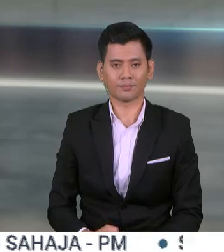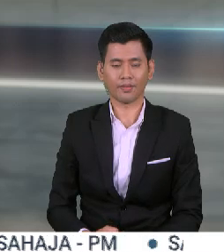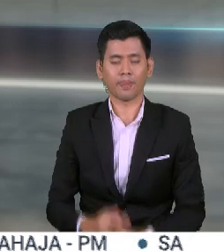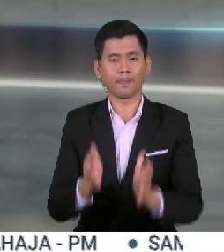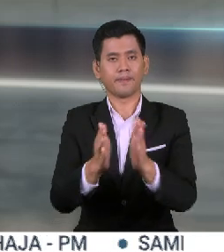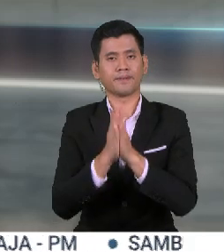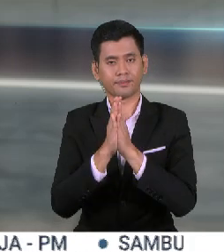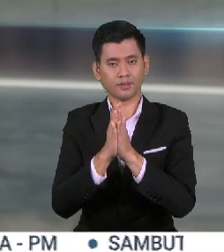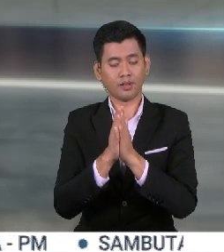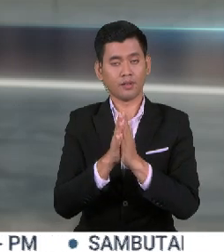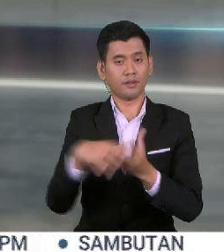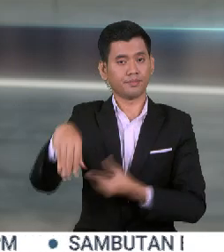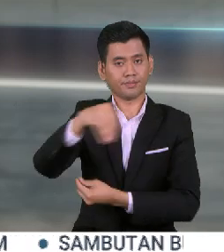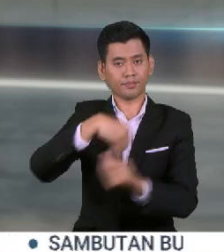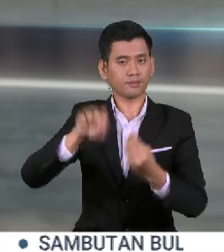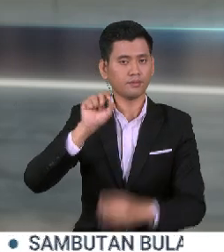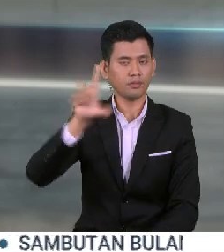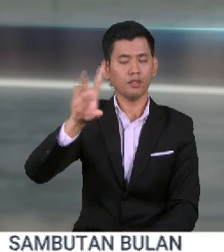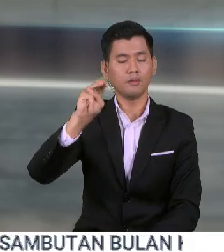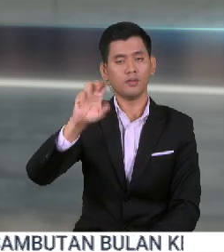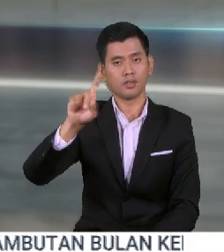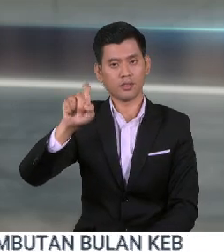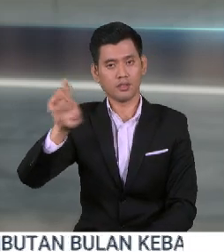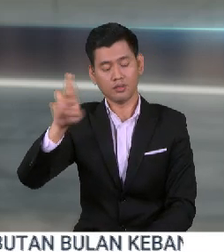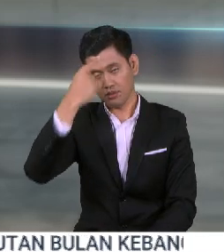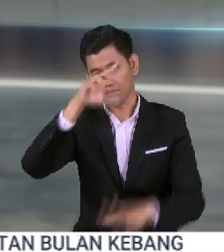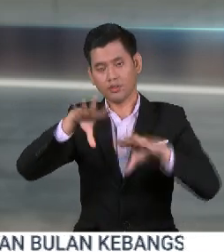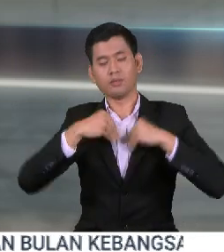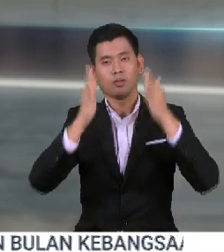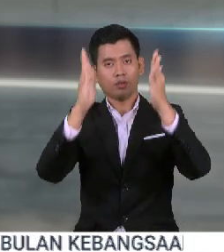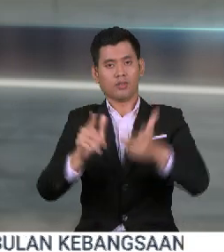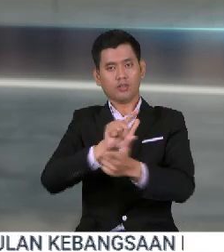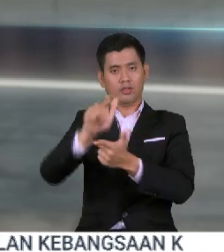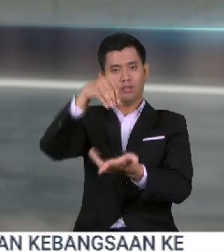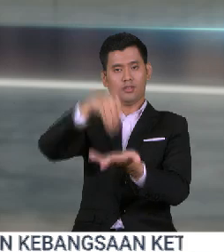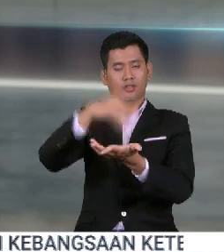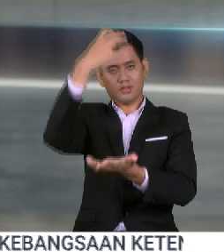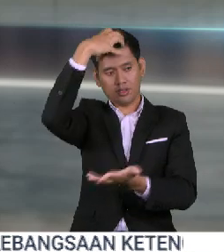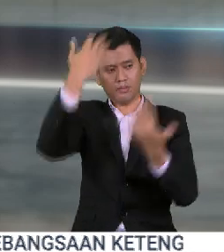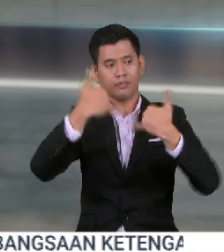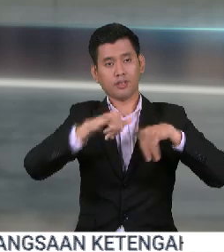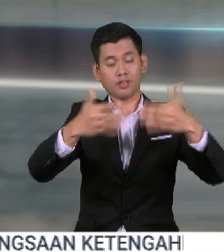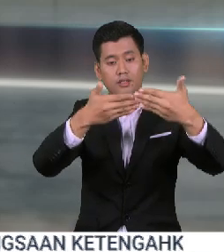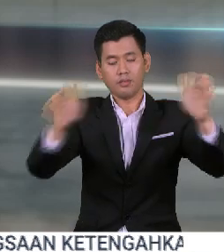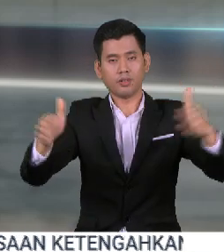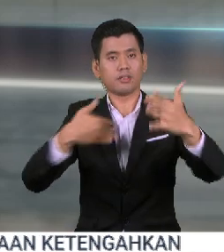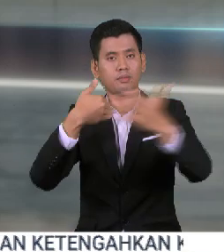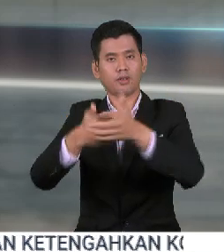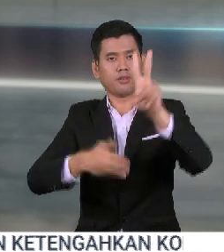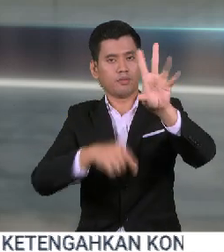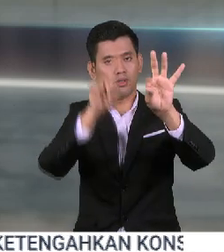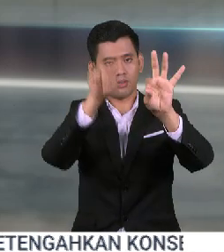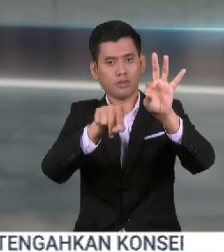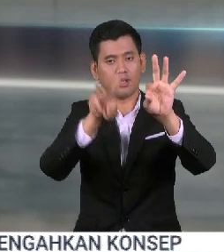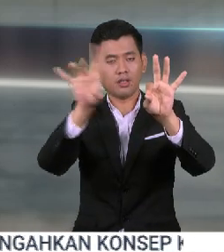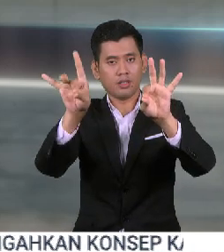permohonan insentif Haji muasasasah 2023 bagi penerima yang layak di Selangor masih dibuka sehingga 29 olgas